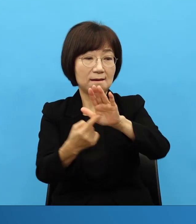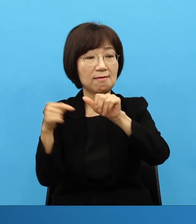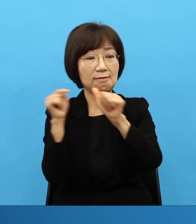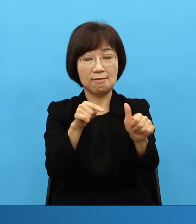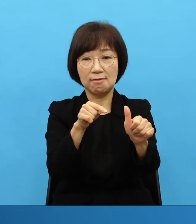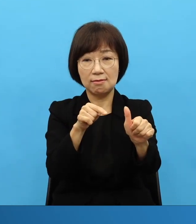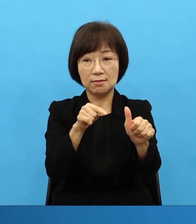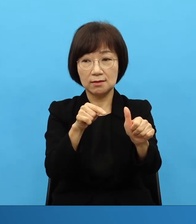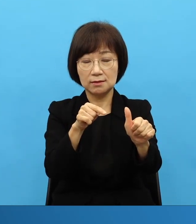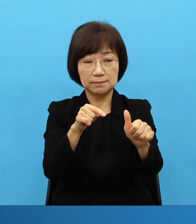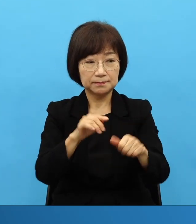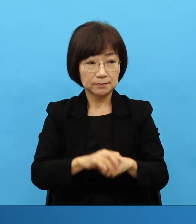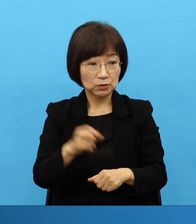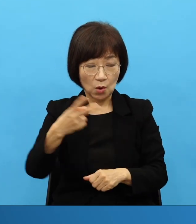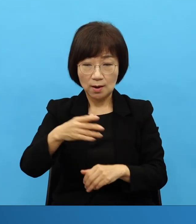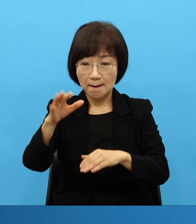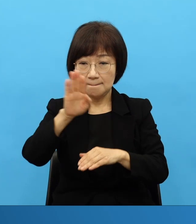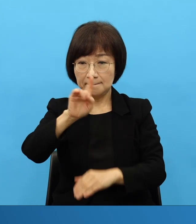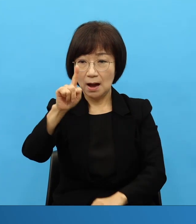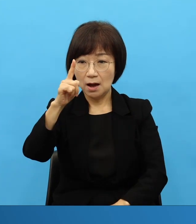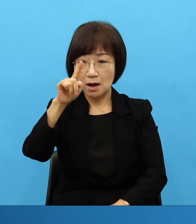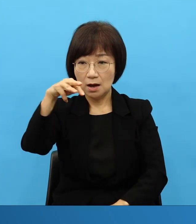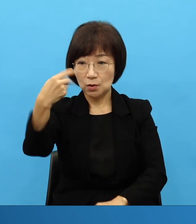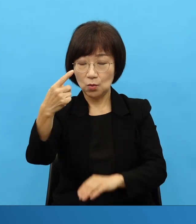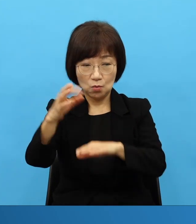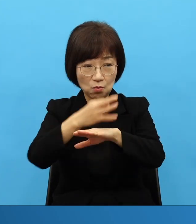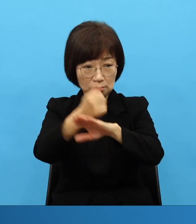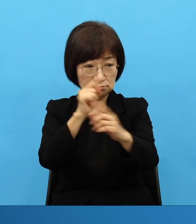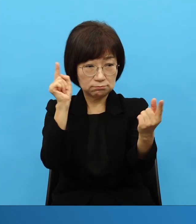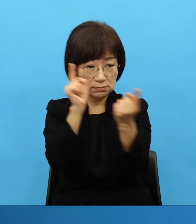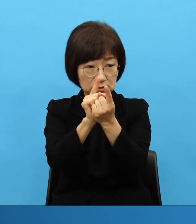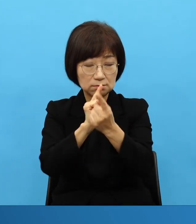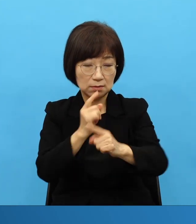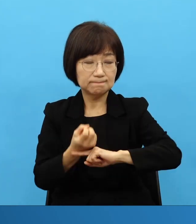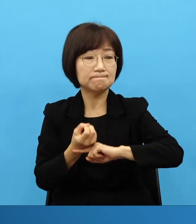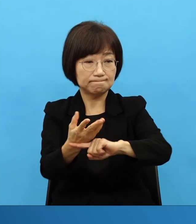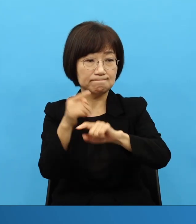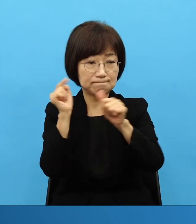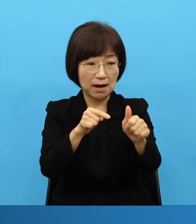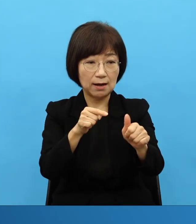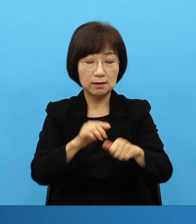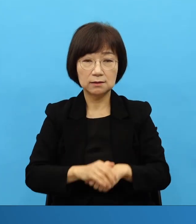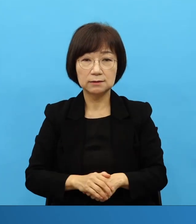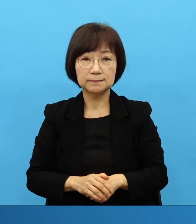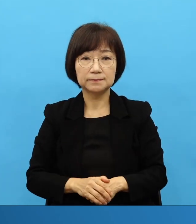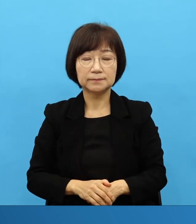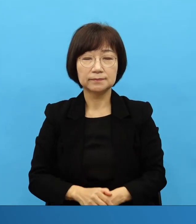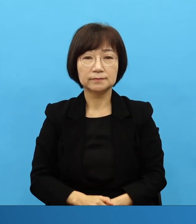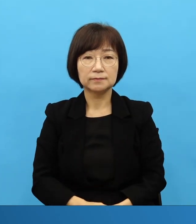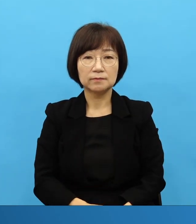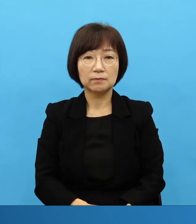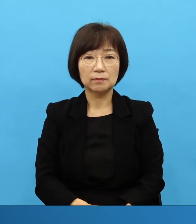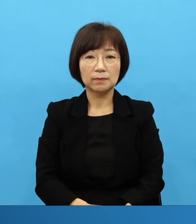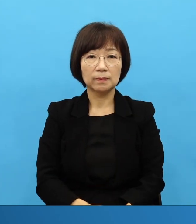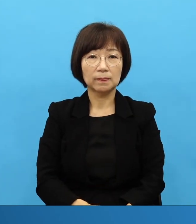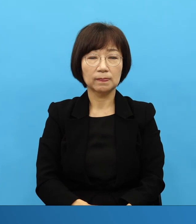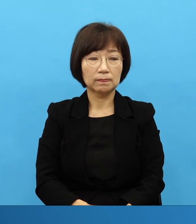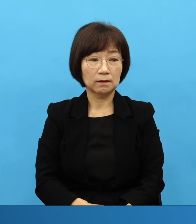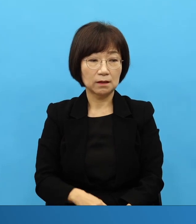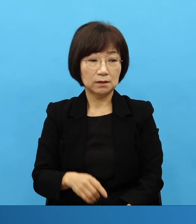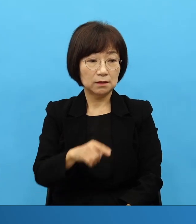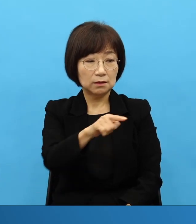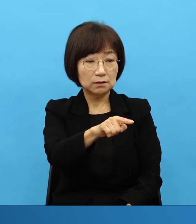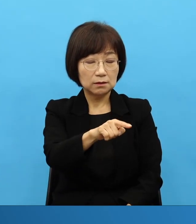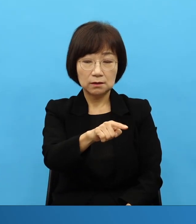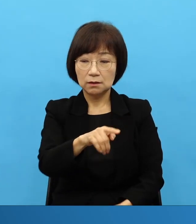people. 이것을 바로왕에게 얘기해라. And go and share this with Pharaoh. 알아듣겠습니까? Do you think they will understand? 여호와께서 보냈다고